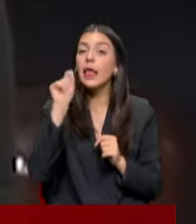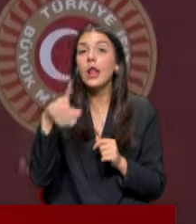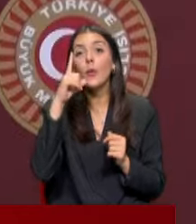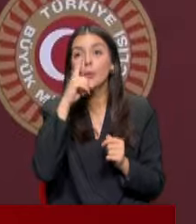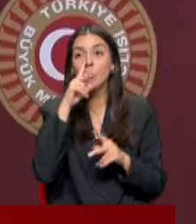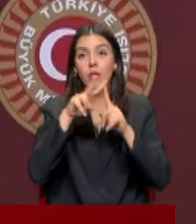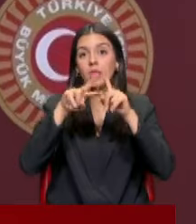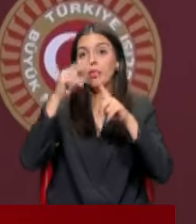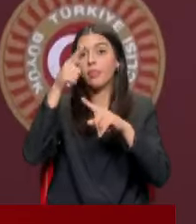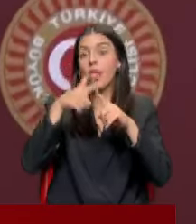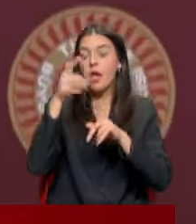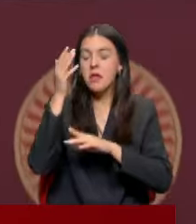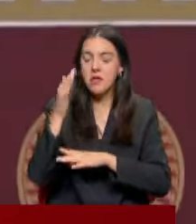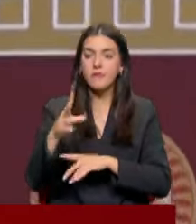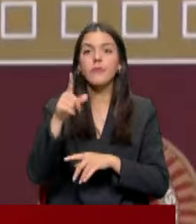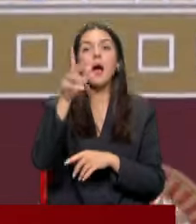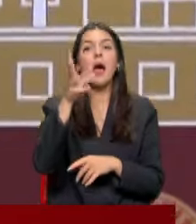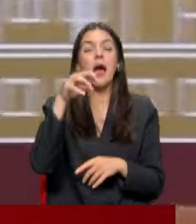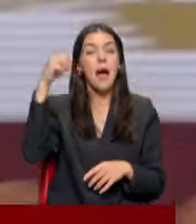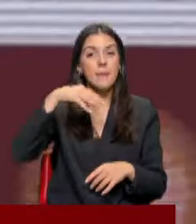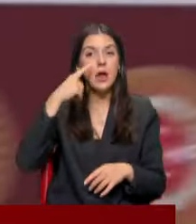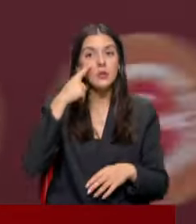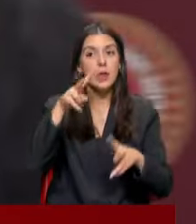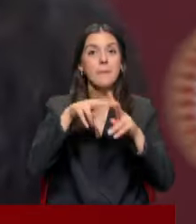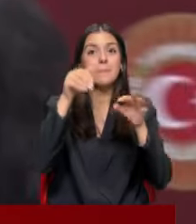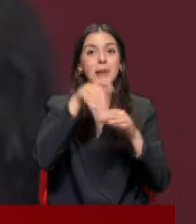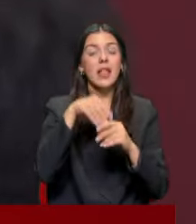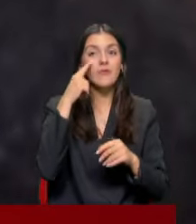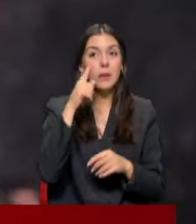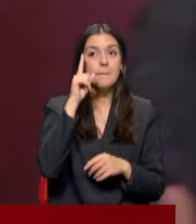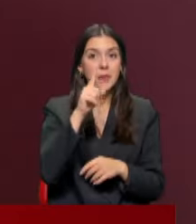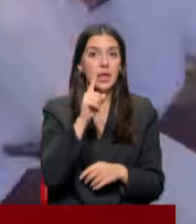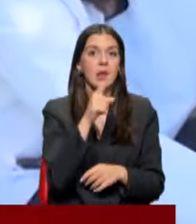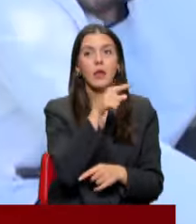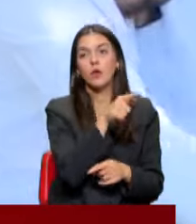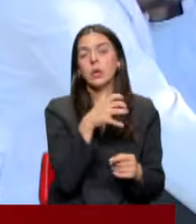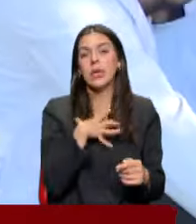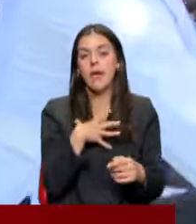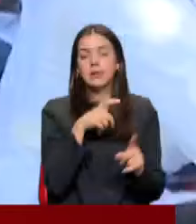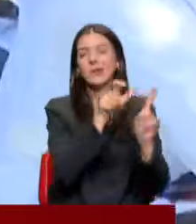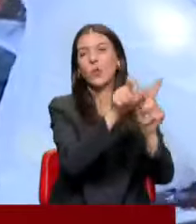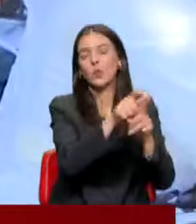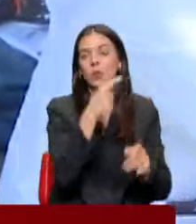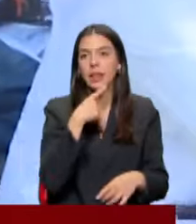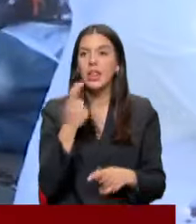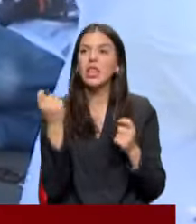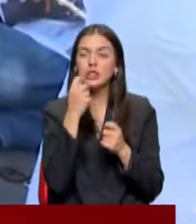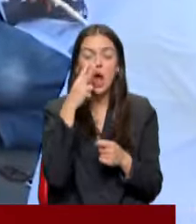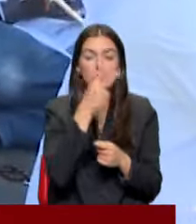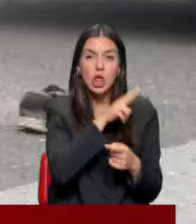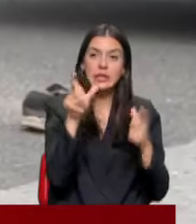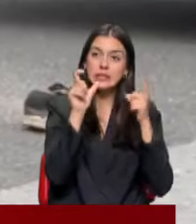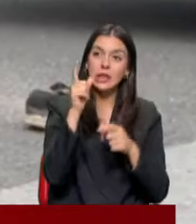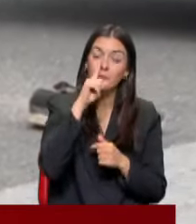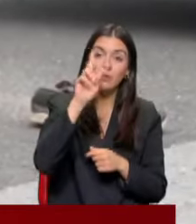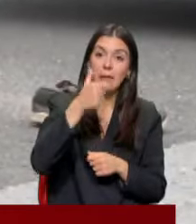Gümüş, AK Partili Nasıroğlu'na ait holdingi savunmak devletin bir bürokratı olan Gümüş'e düştü. İşçilerse gözlerini SGK müdürüne